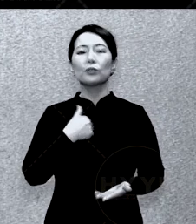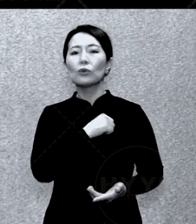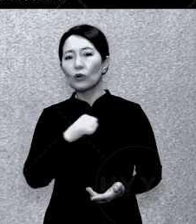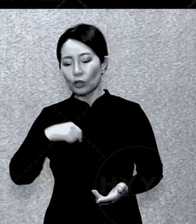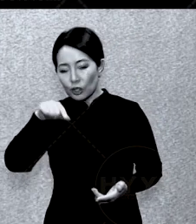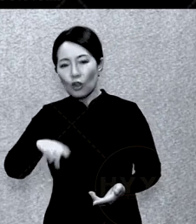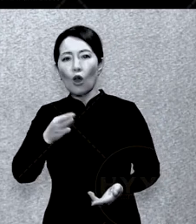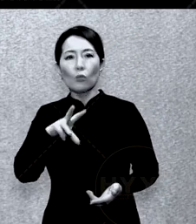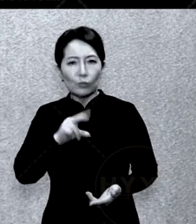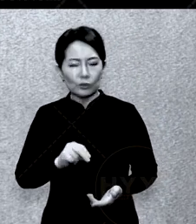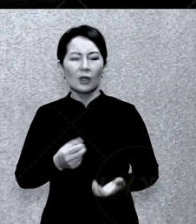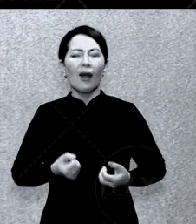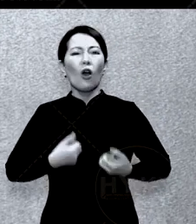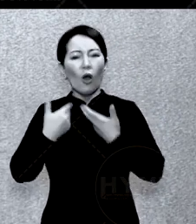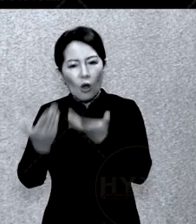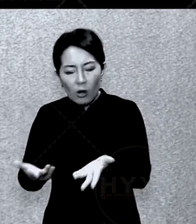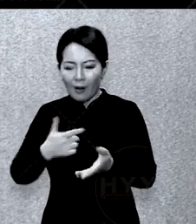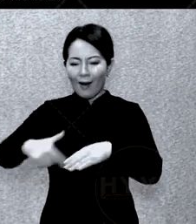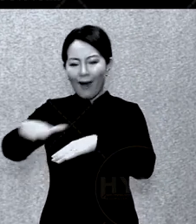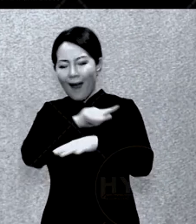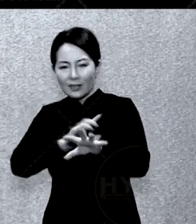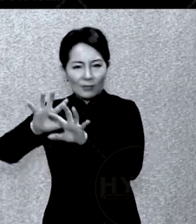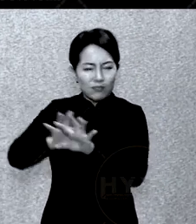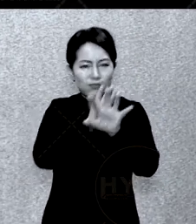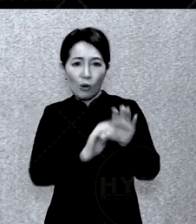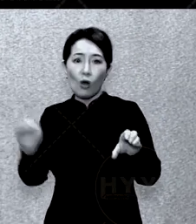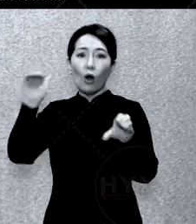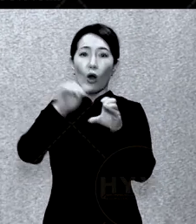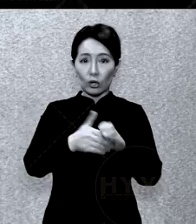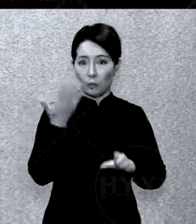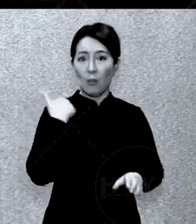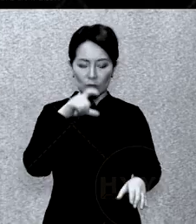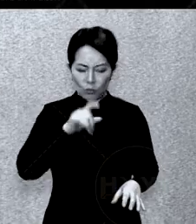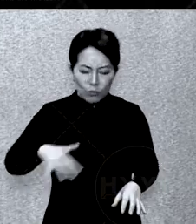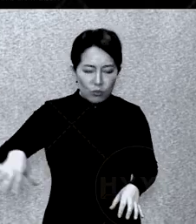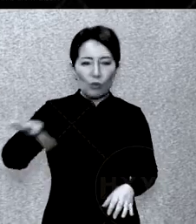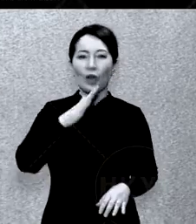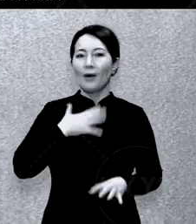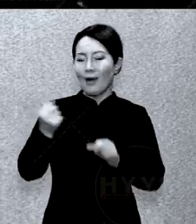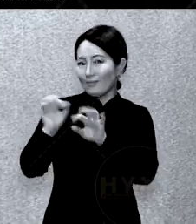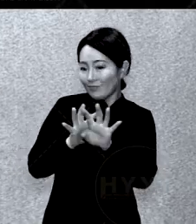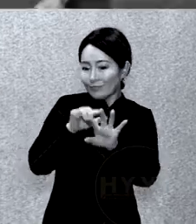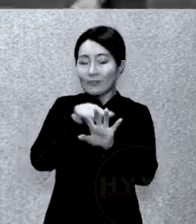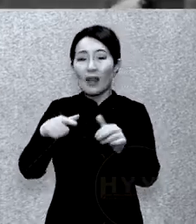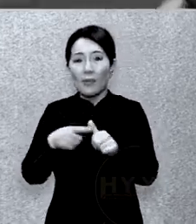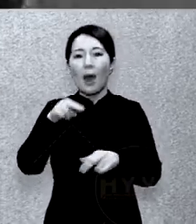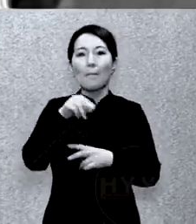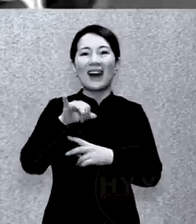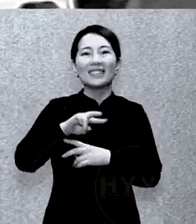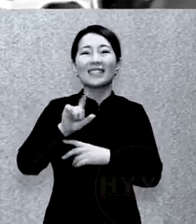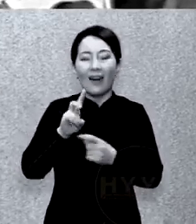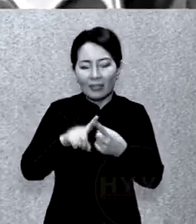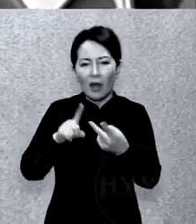би бол энэ өмч хөрөнгөтэй болох энэ газрын хөдөлгөөнд оролцож исэн бүхий л одоо тэр партизанууд, тэр